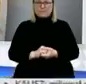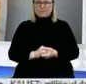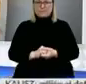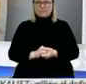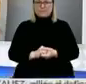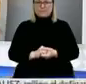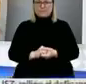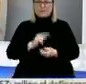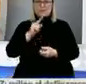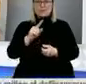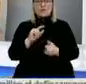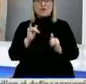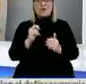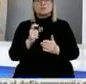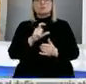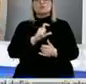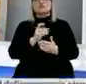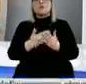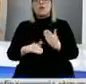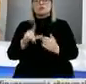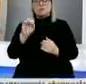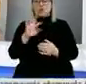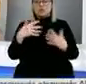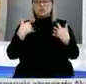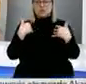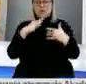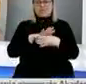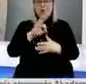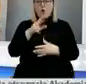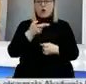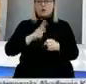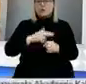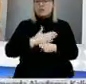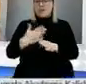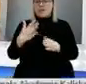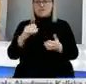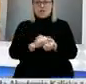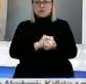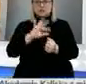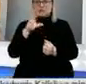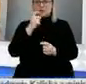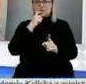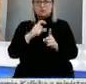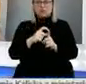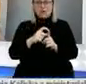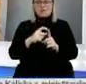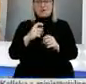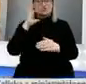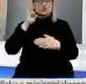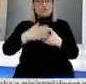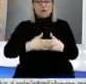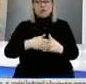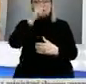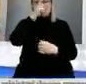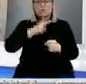To jakby część Piotra żyła w Oldze, która wciąż walczy. Piękne słowa żony człowieka, który tak bardzo